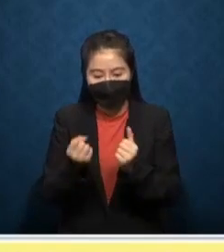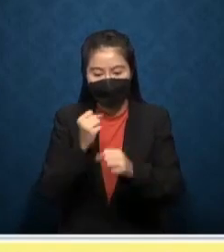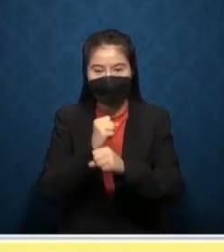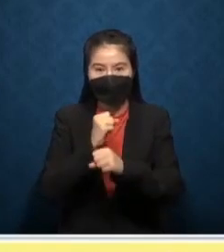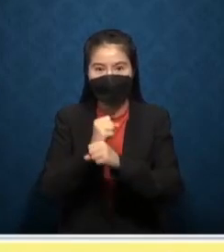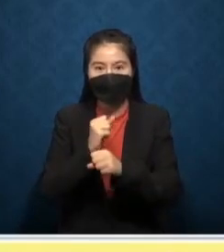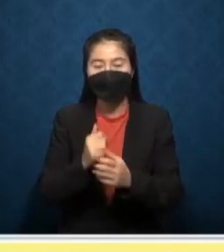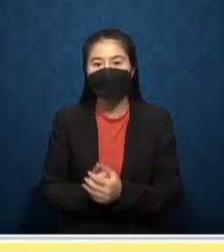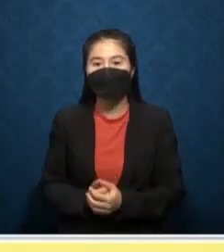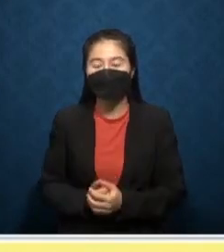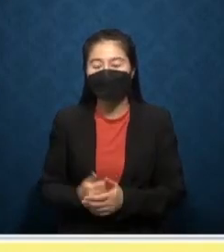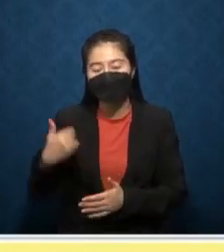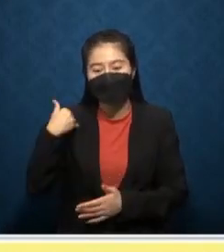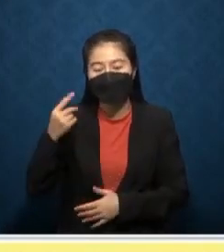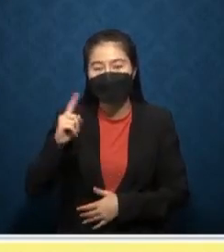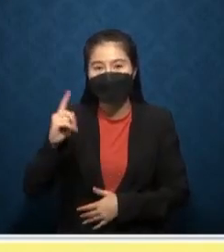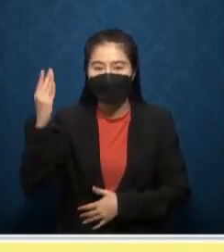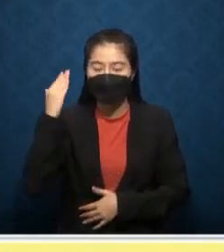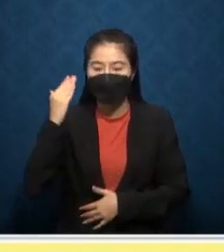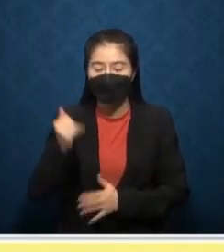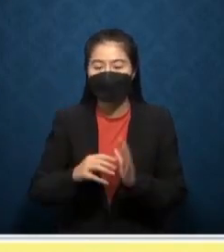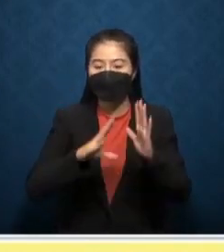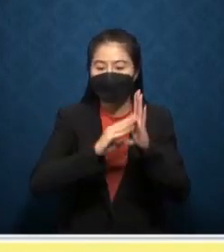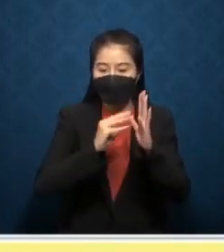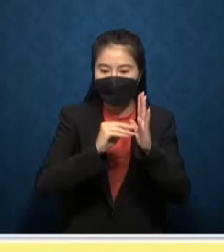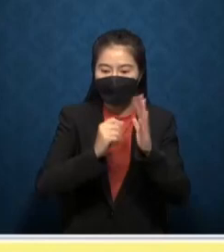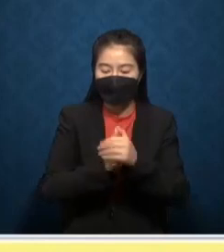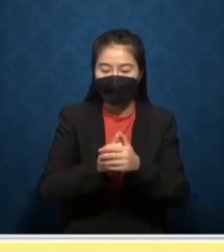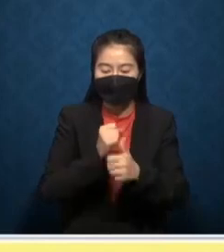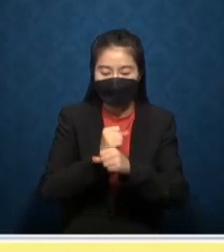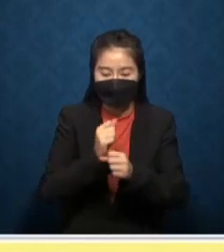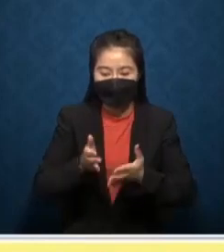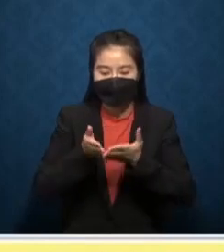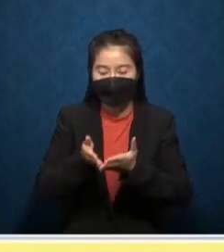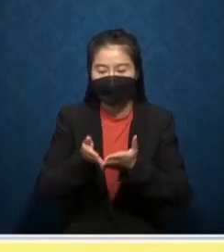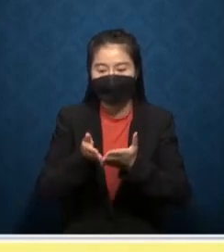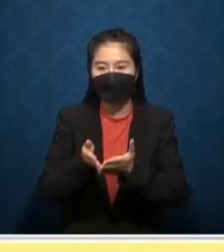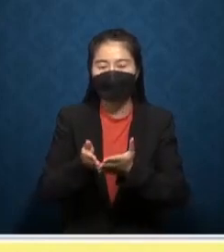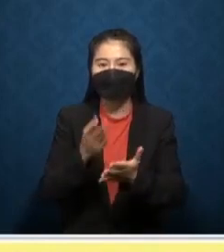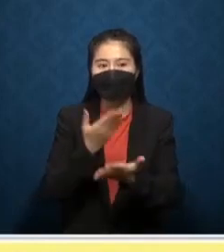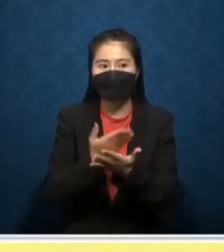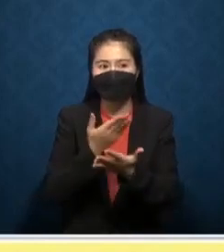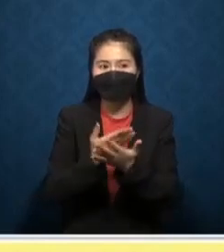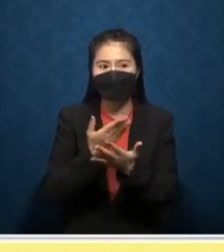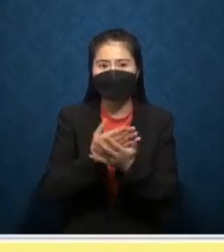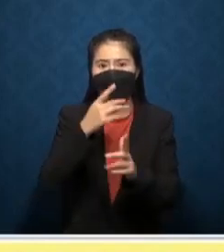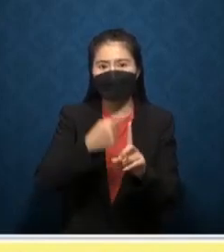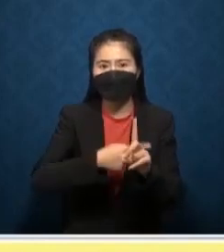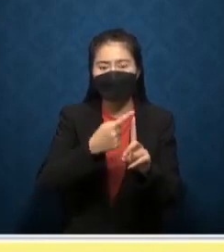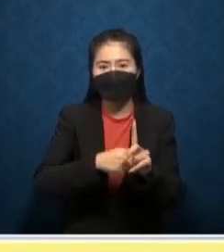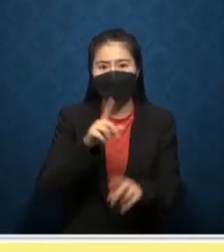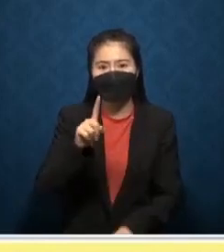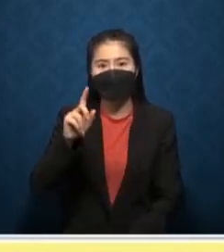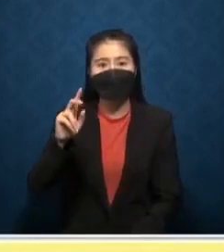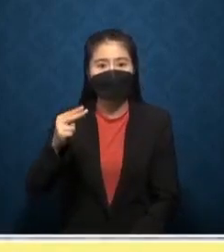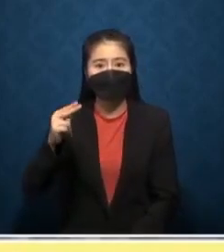การคลไฮแล้จะมาอบรมให้ทำงานใน collectionได้เงิเดือนยันอยก็ worth of000บาท